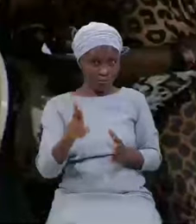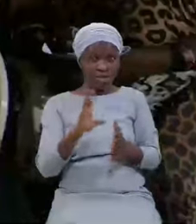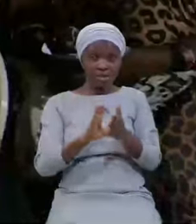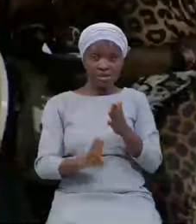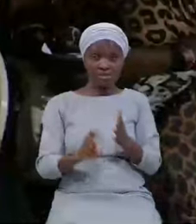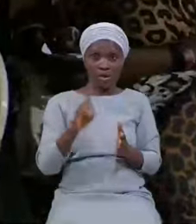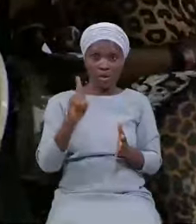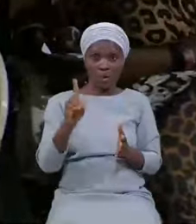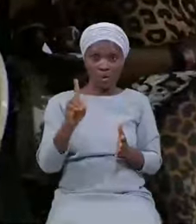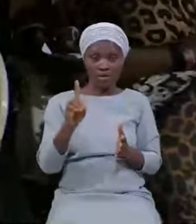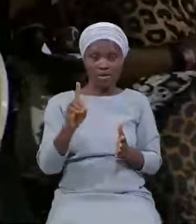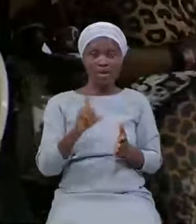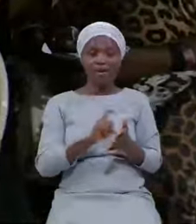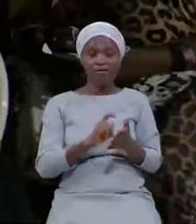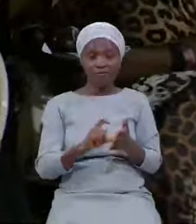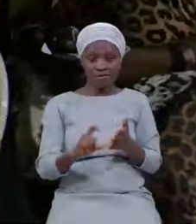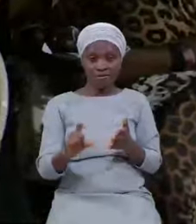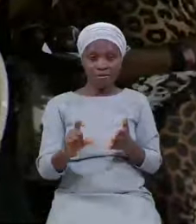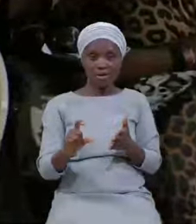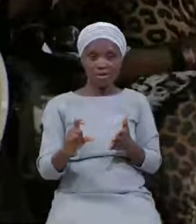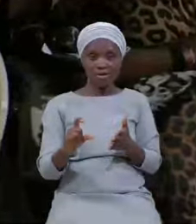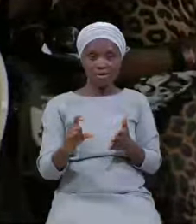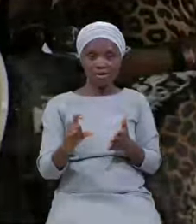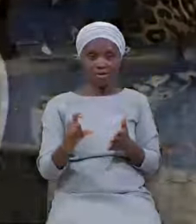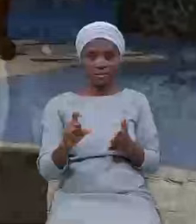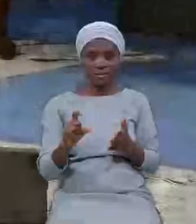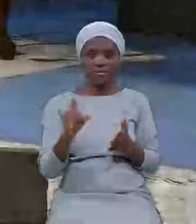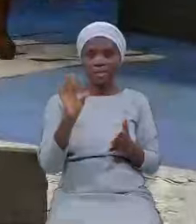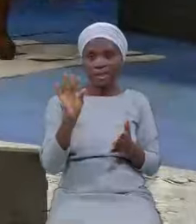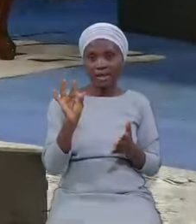chapitre 1, verset 18.